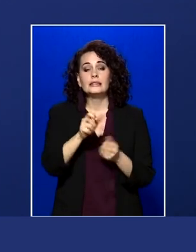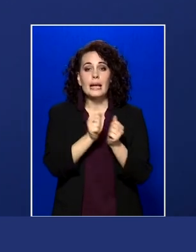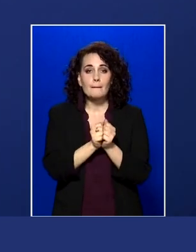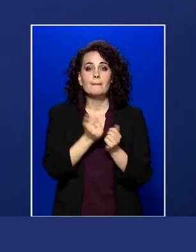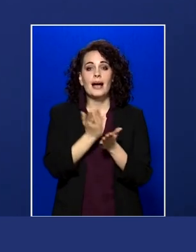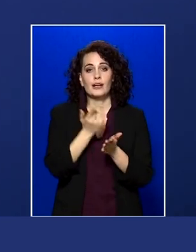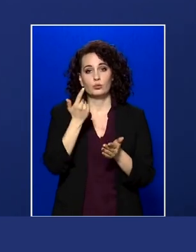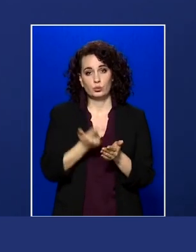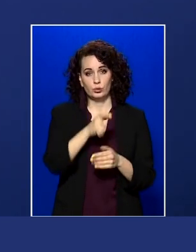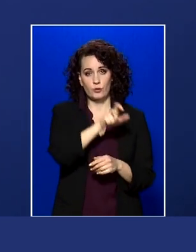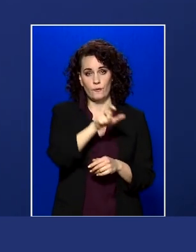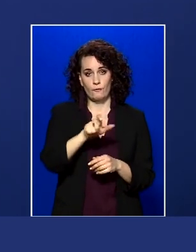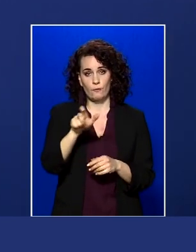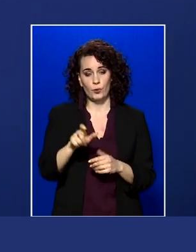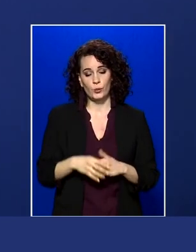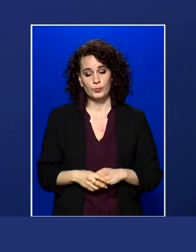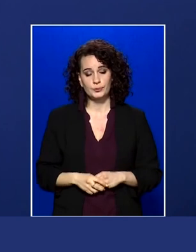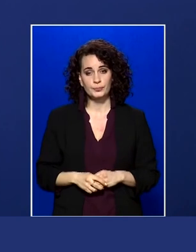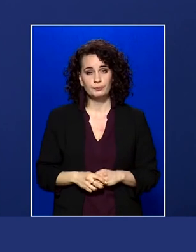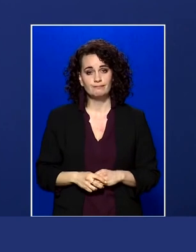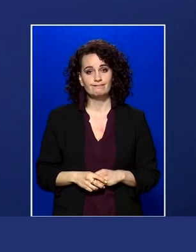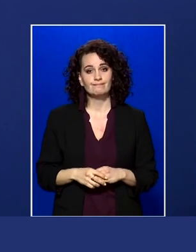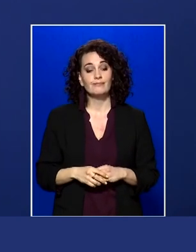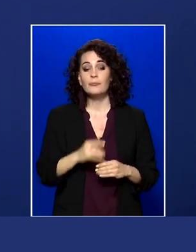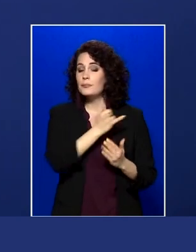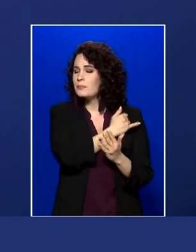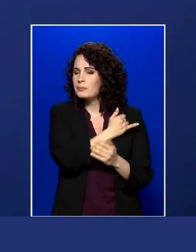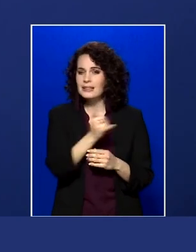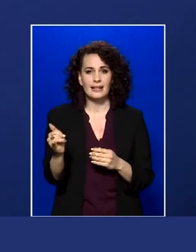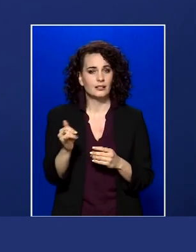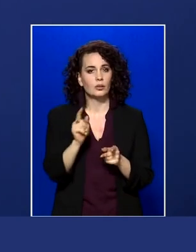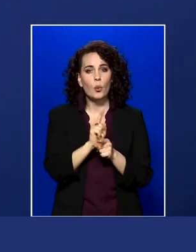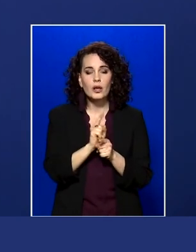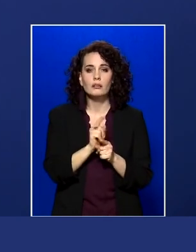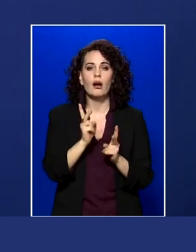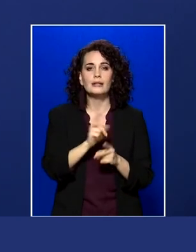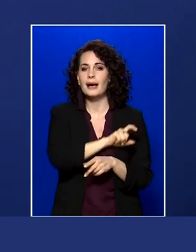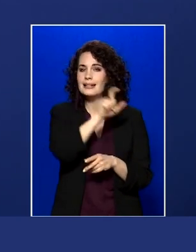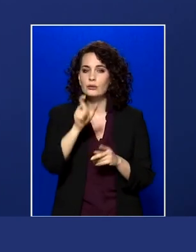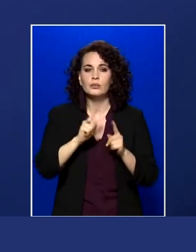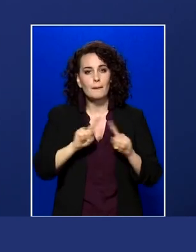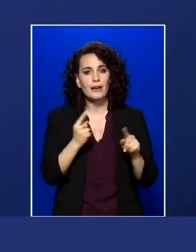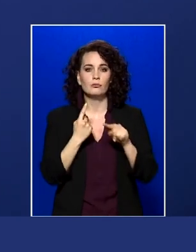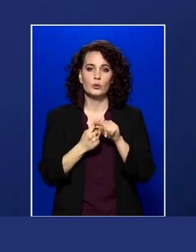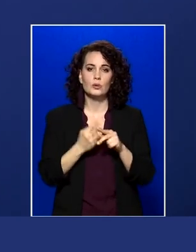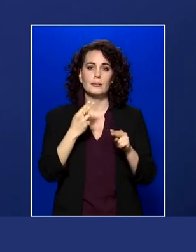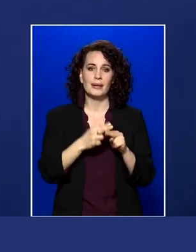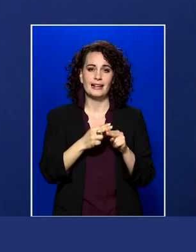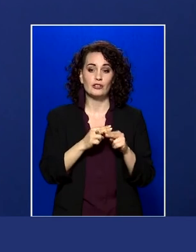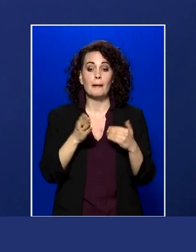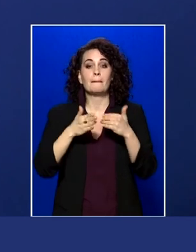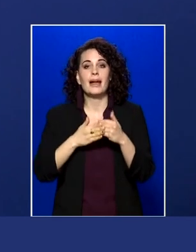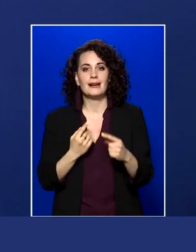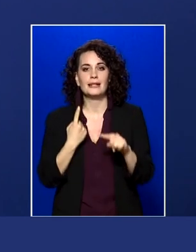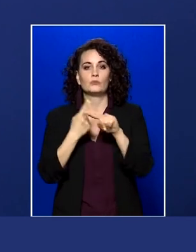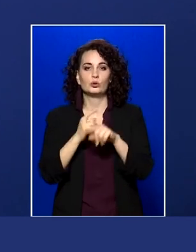20 főre nőtt. Mindnyájan olyan személyek, akik krónikus megbetegedésük mellé